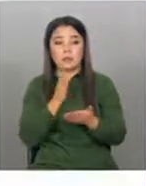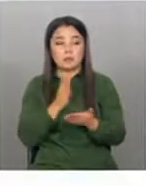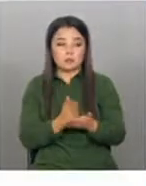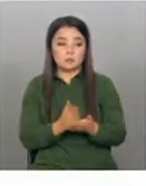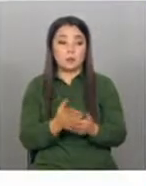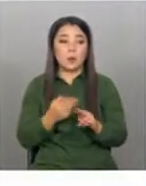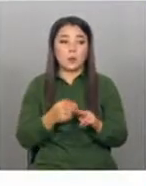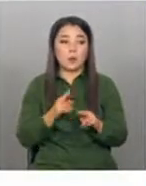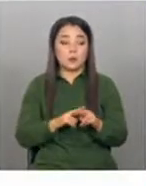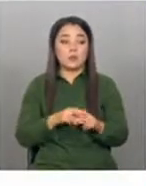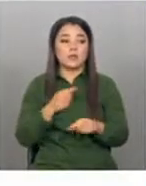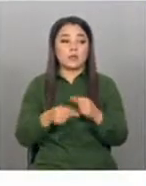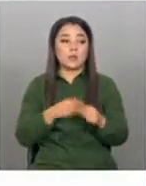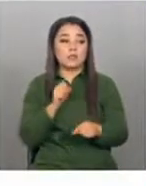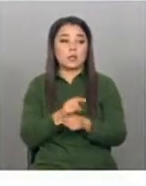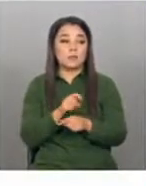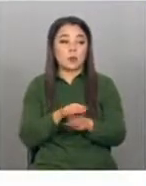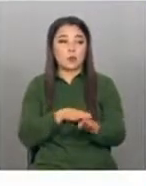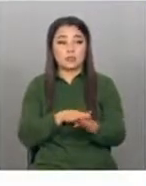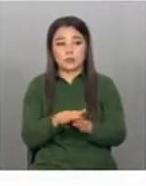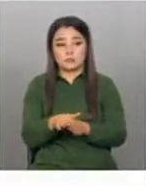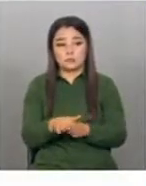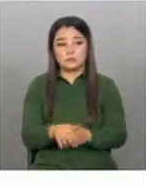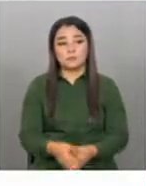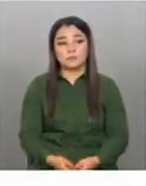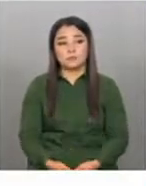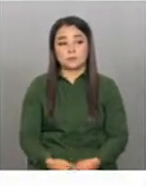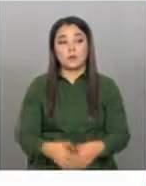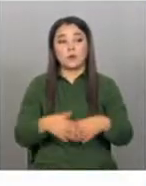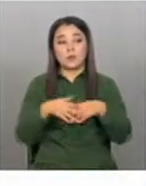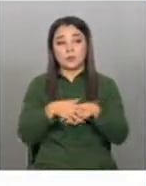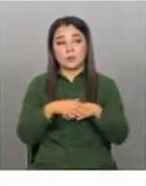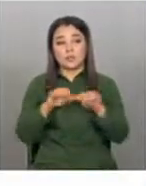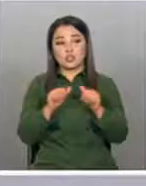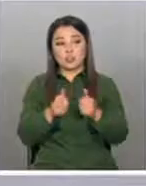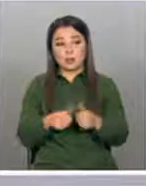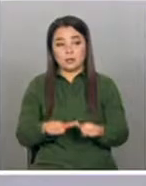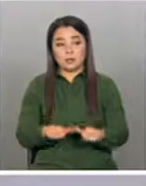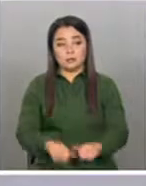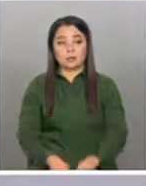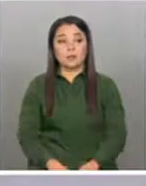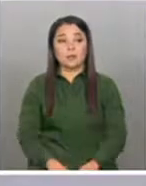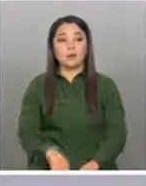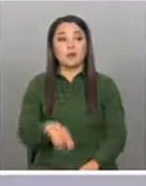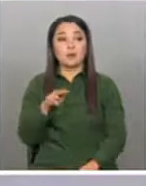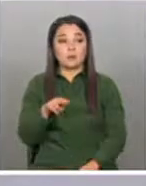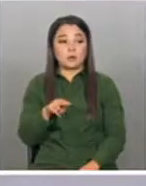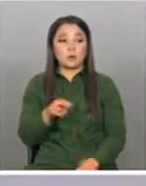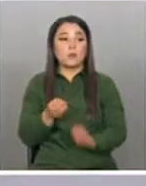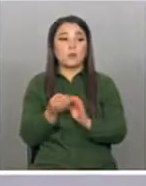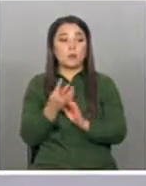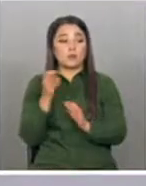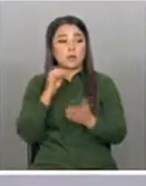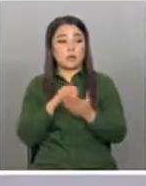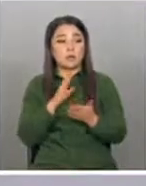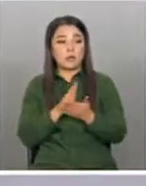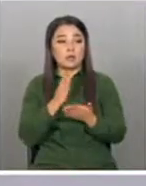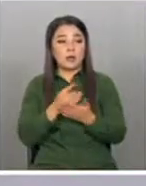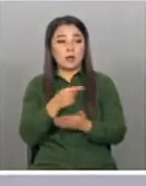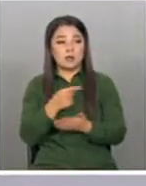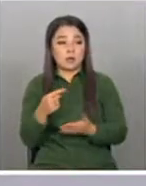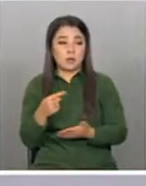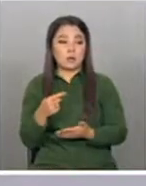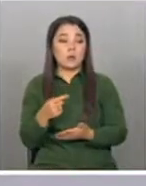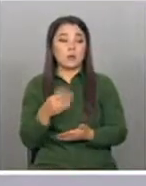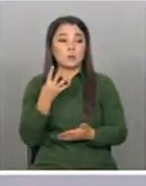Ал оқушылар келесі тапсырманы орындайық. Өрнекті ықшамдаңыздар. П-ның 14-ші дәрежесі азайту, 4